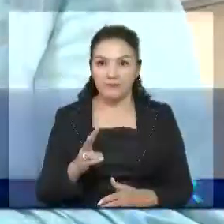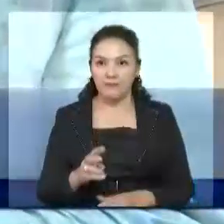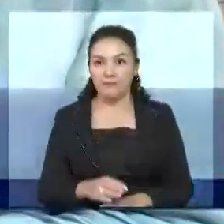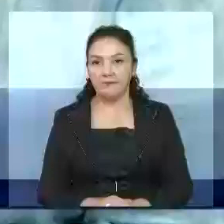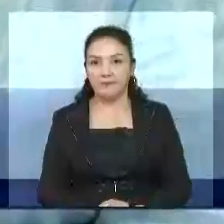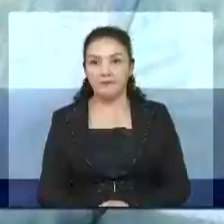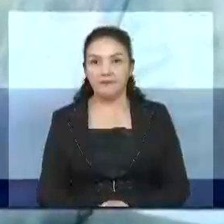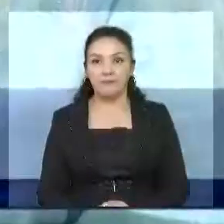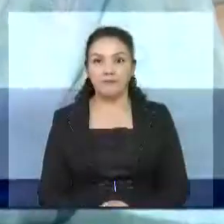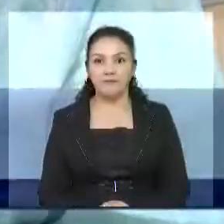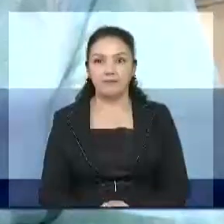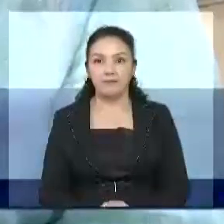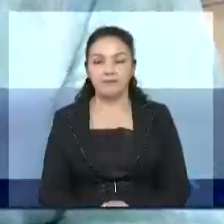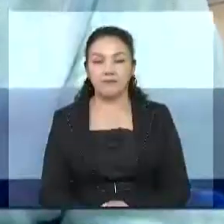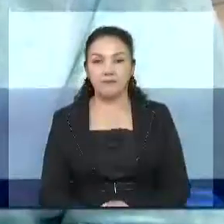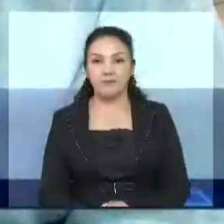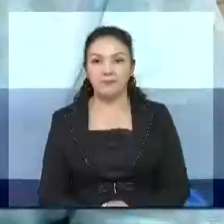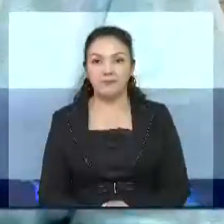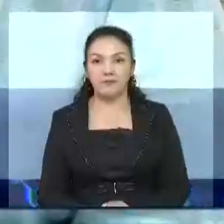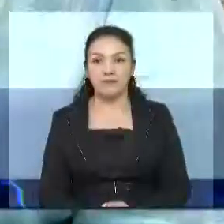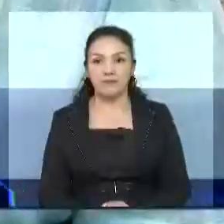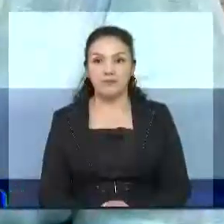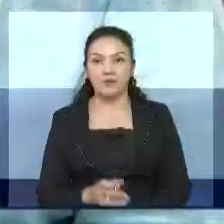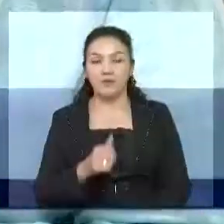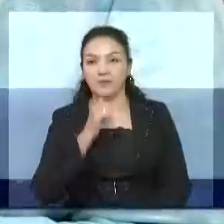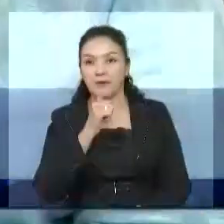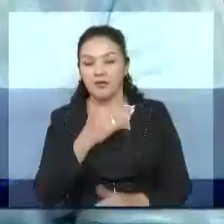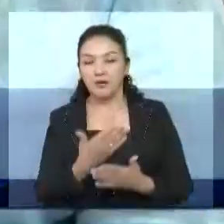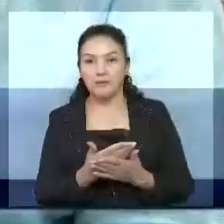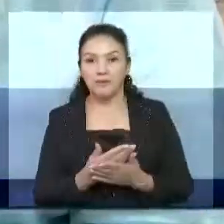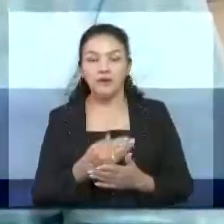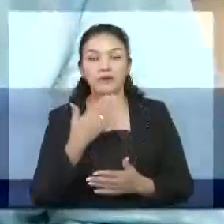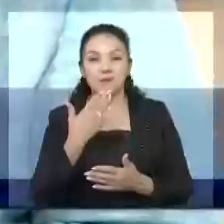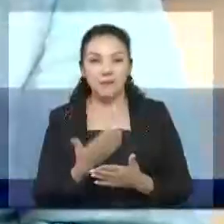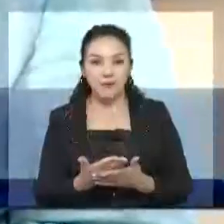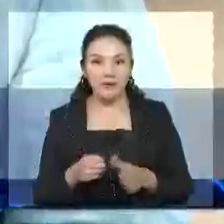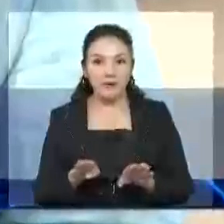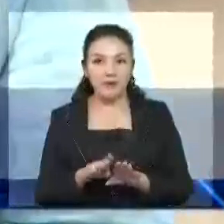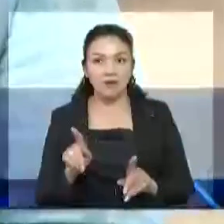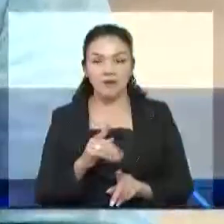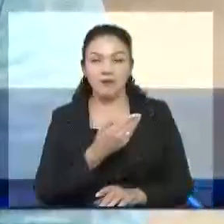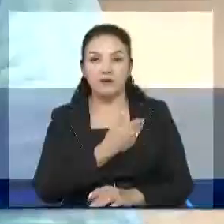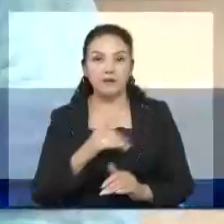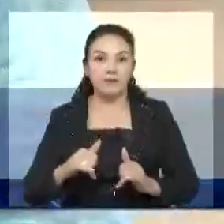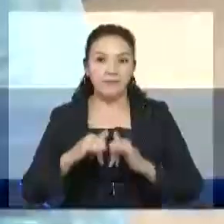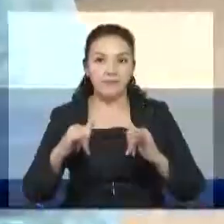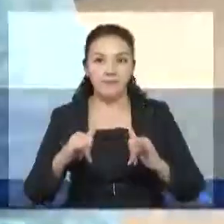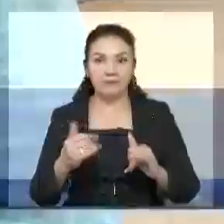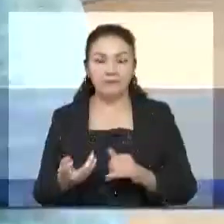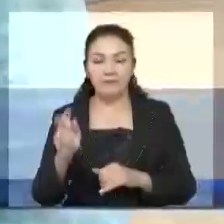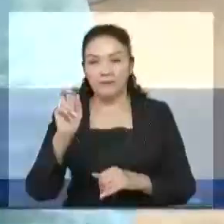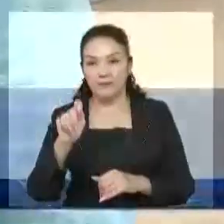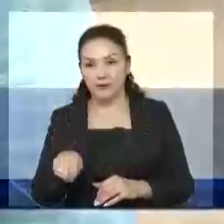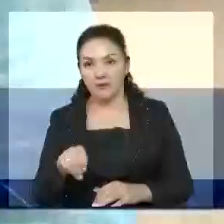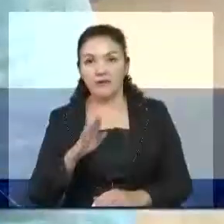Центр поддержки женского предпринимательства, по анкетированию, по спросу, что хотят развивать, пришли